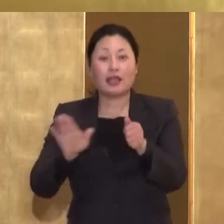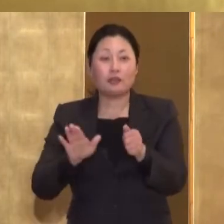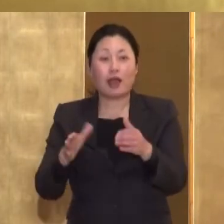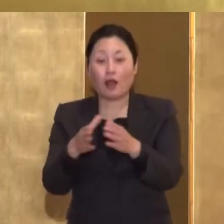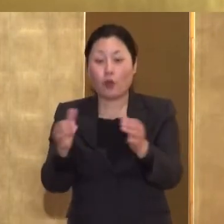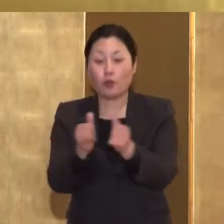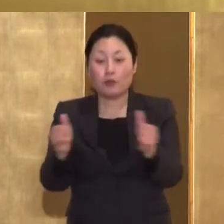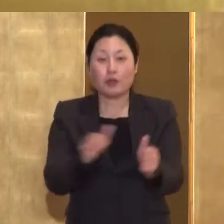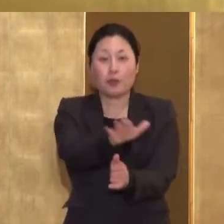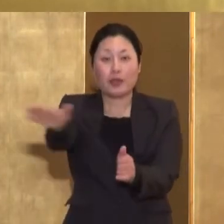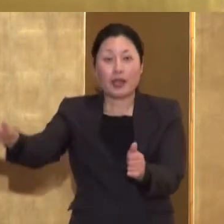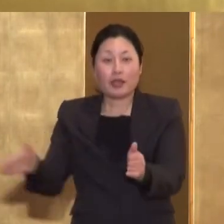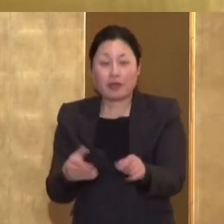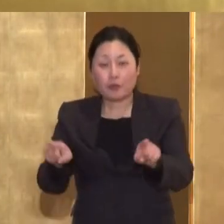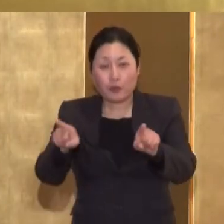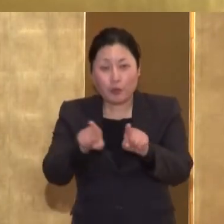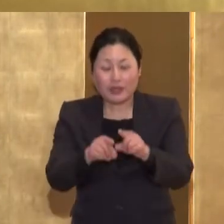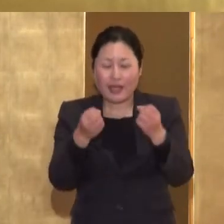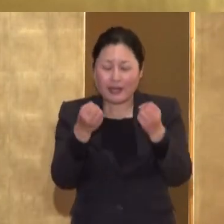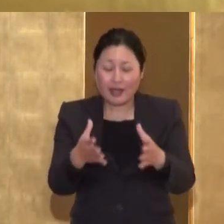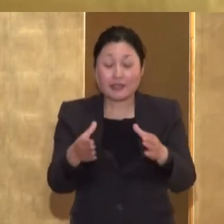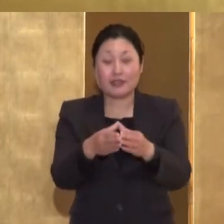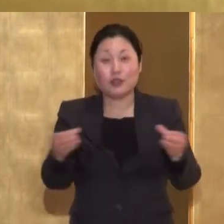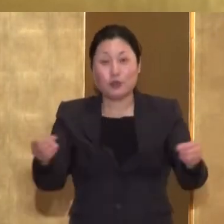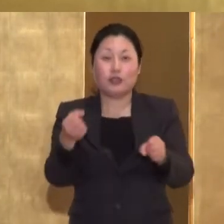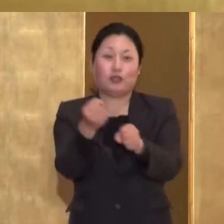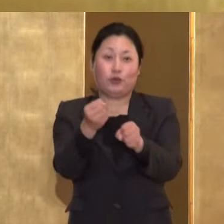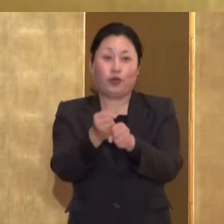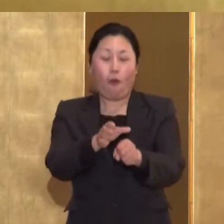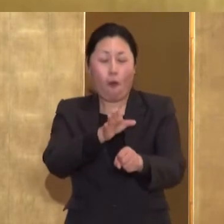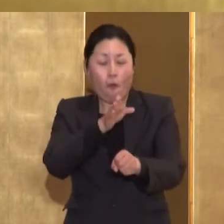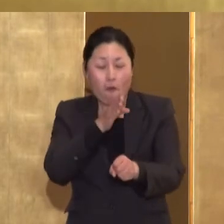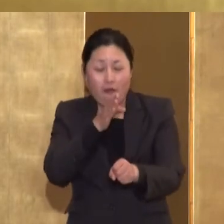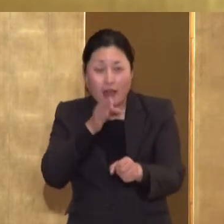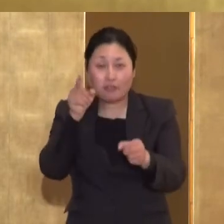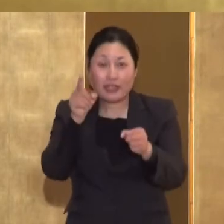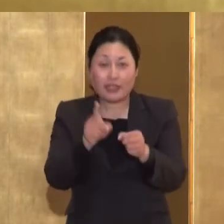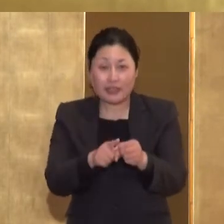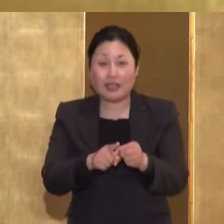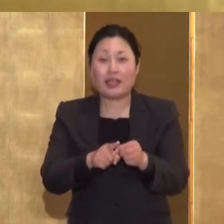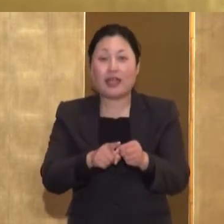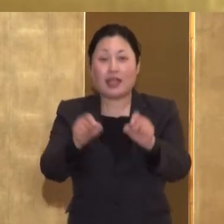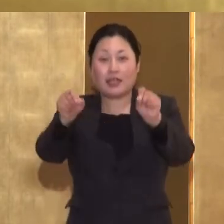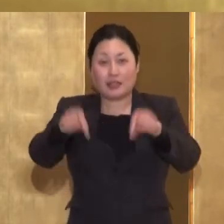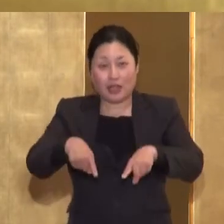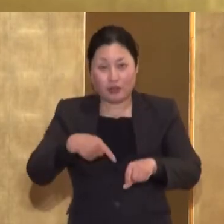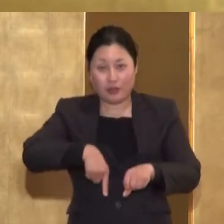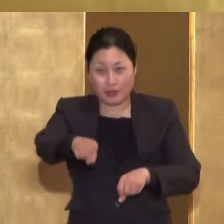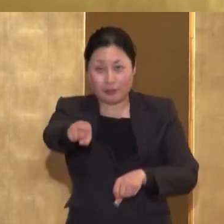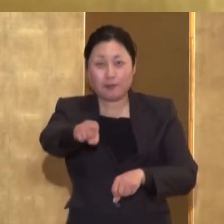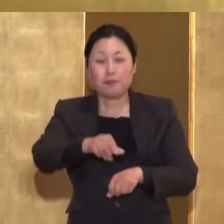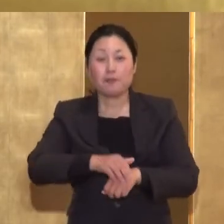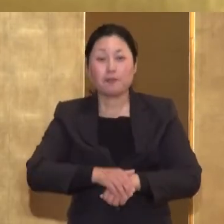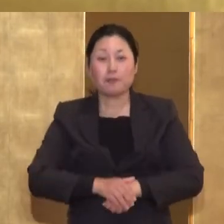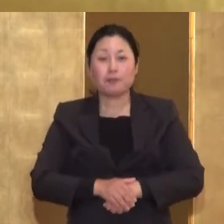共に新しい国づくりを本格的に指導してまいります。